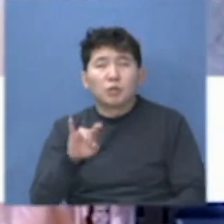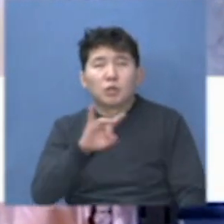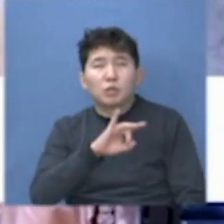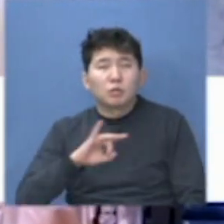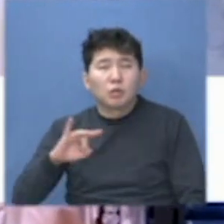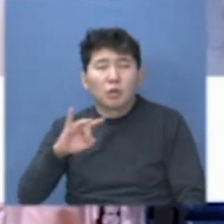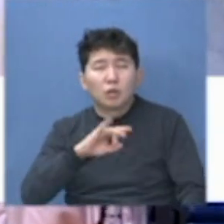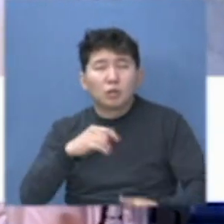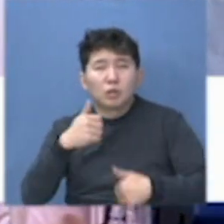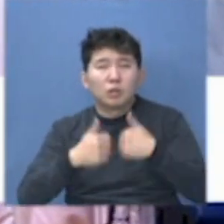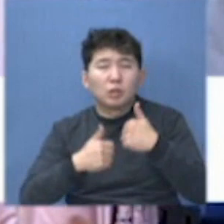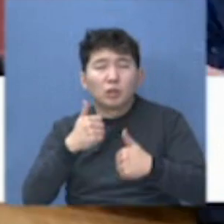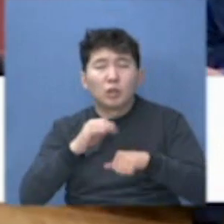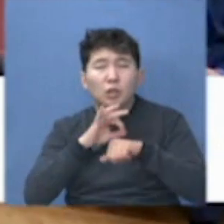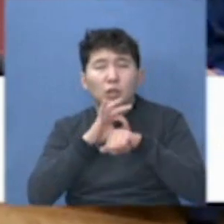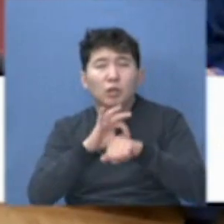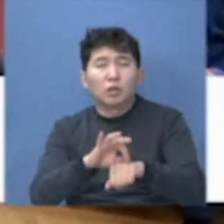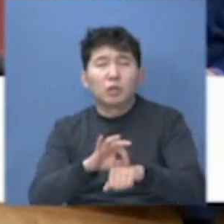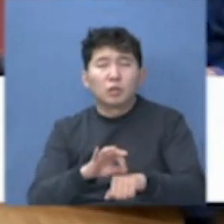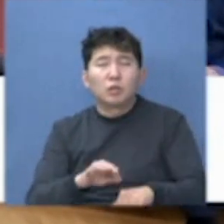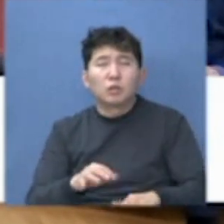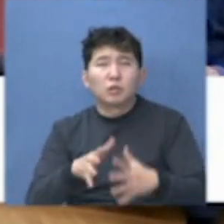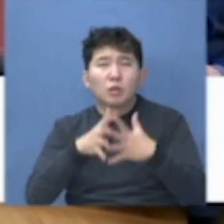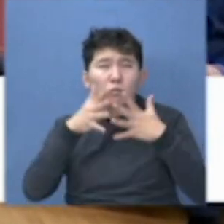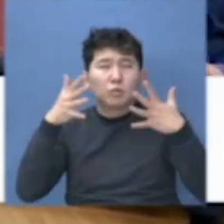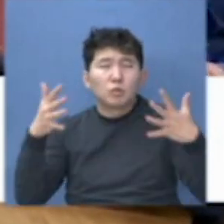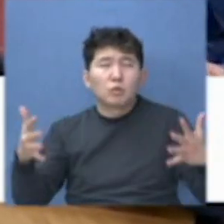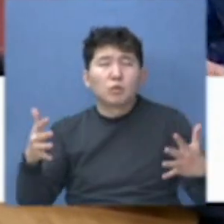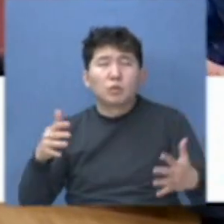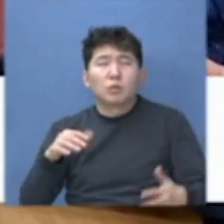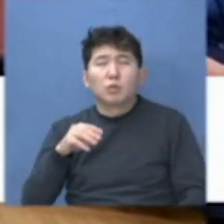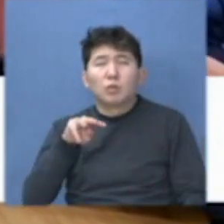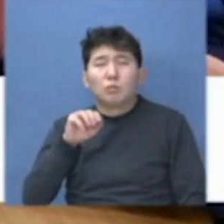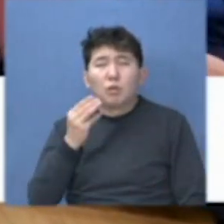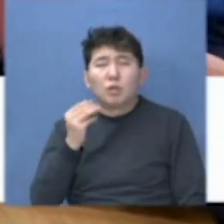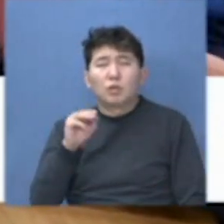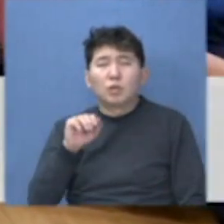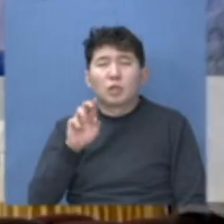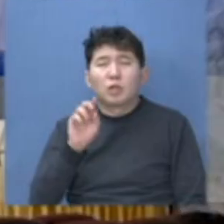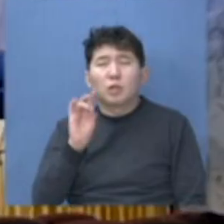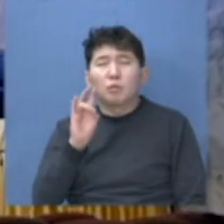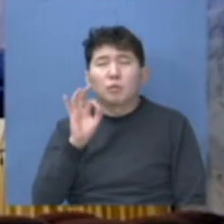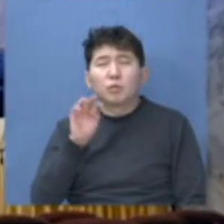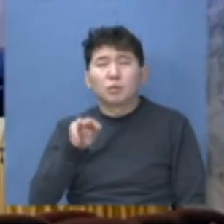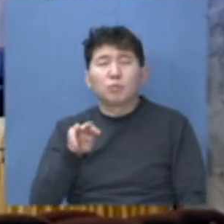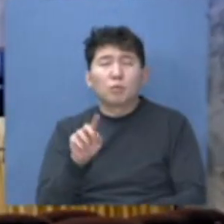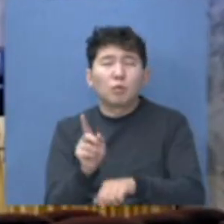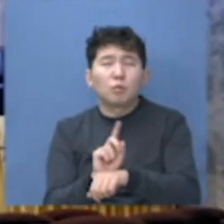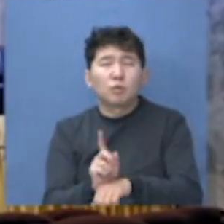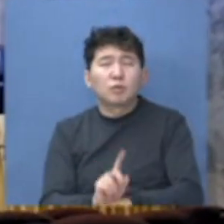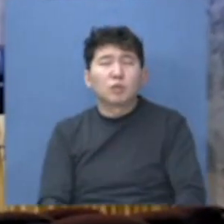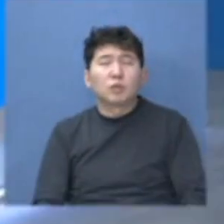республиканских соревнований и провести на более масштабном уровне. Арайлым Нагметтулла Кызы, Евгений Щетников, Алтай Акпарат.